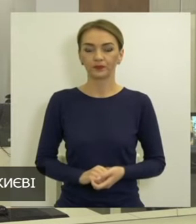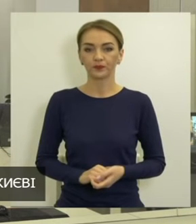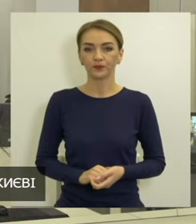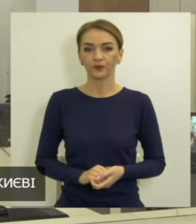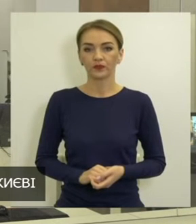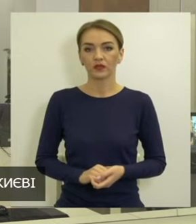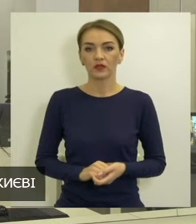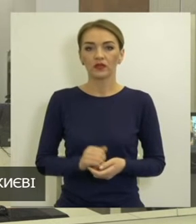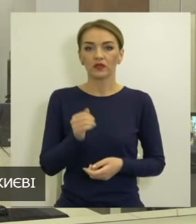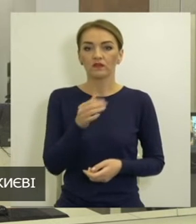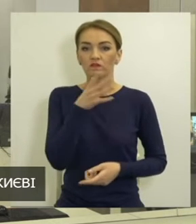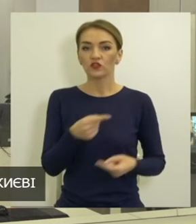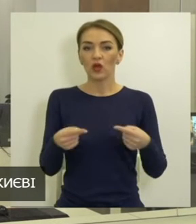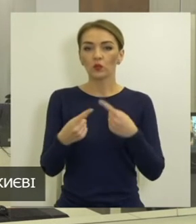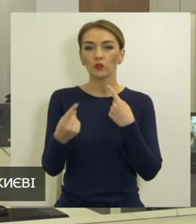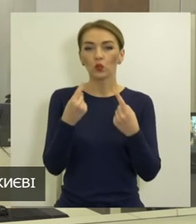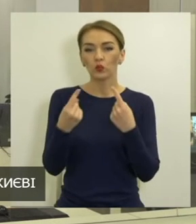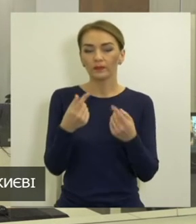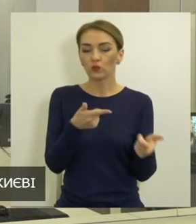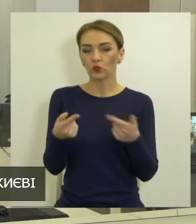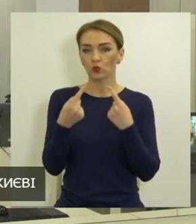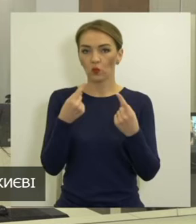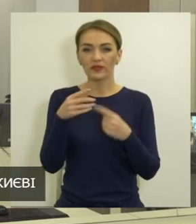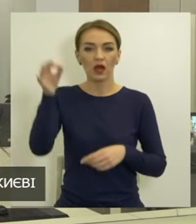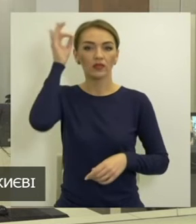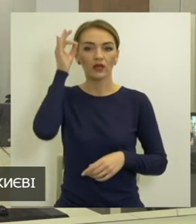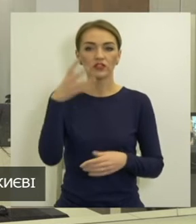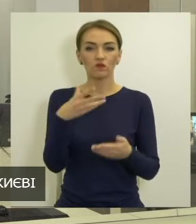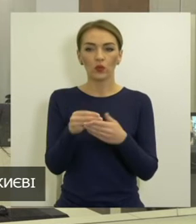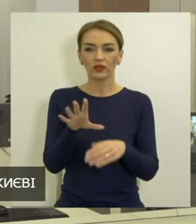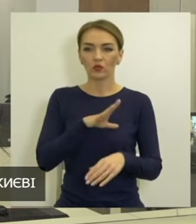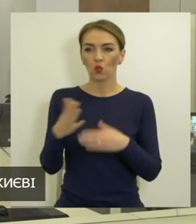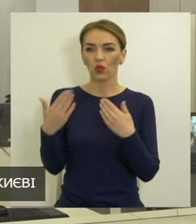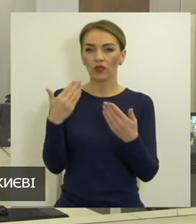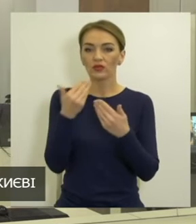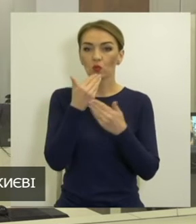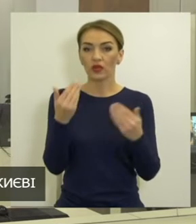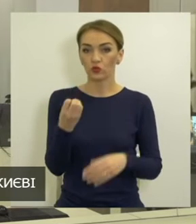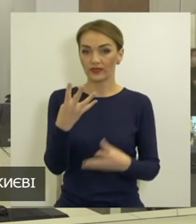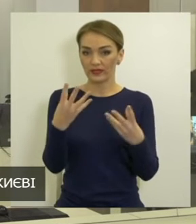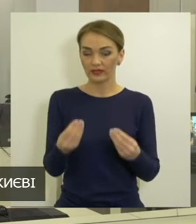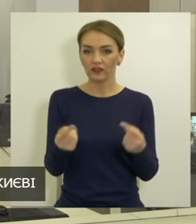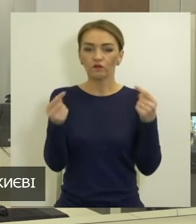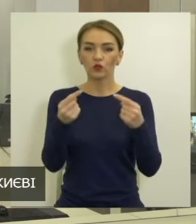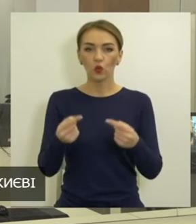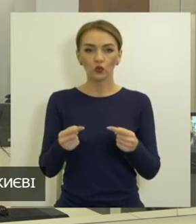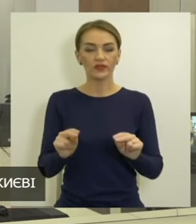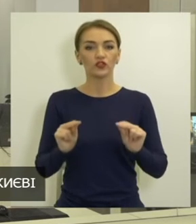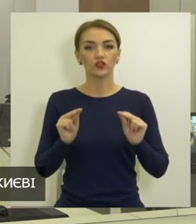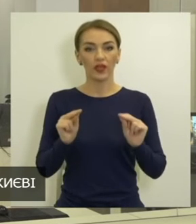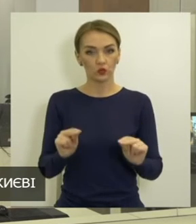Щасно підготуйтесь до розмови, згадайте свої контакти за останні 14 днів. Від точності і